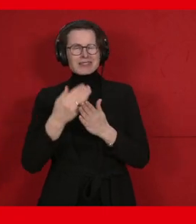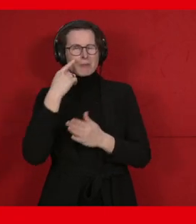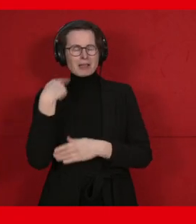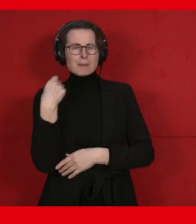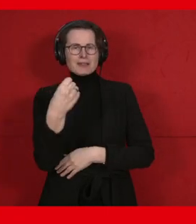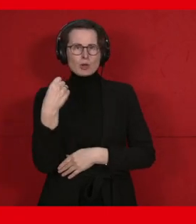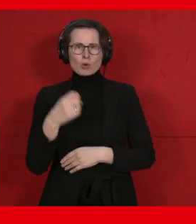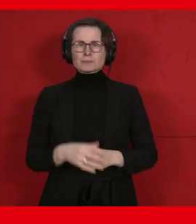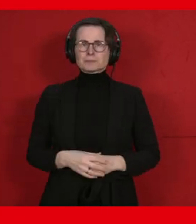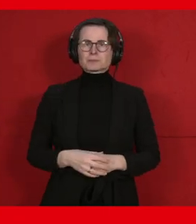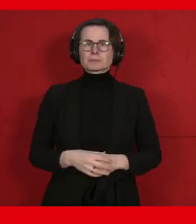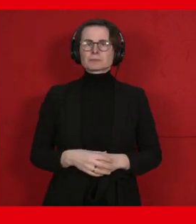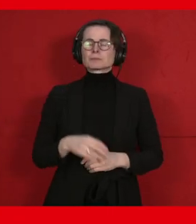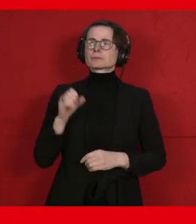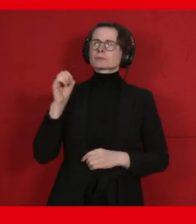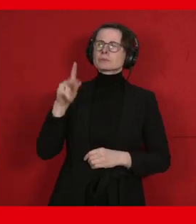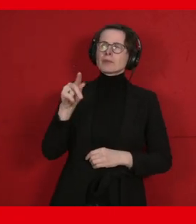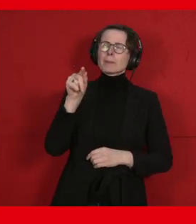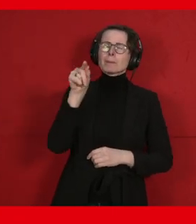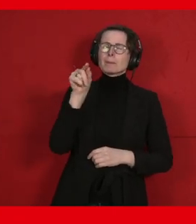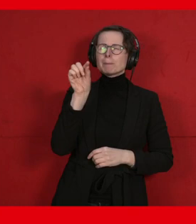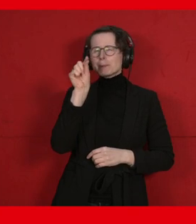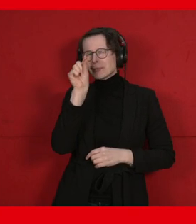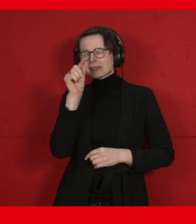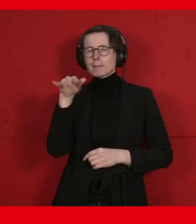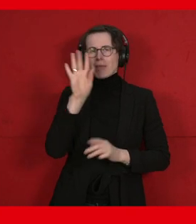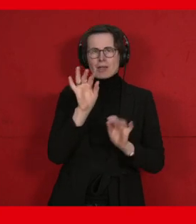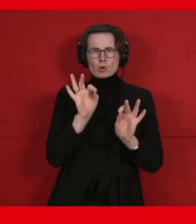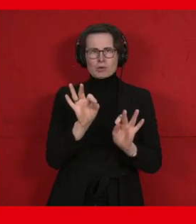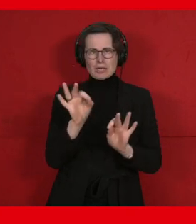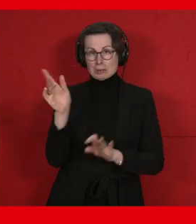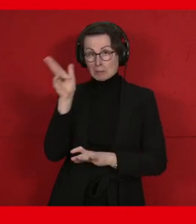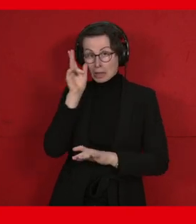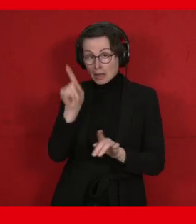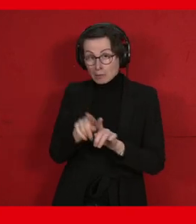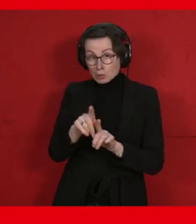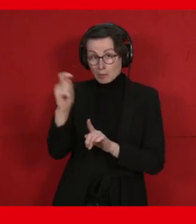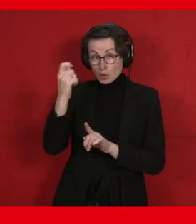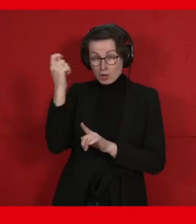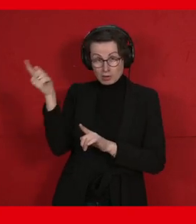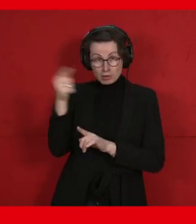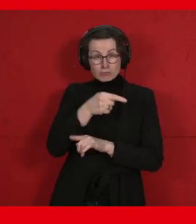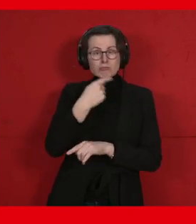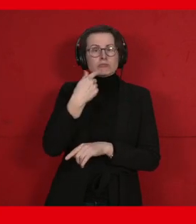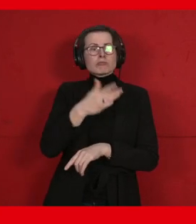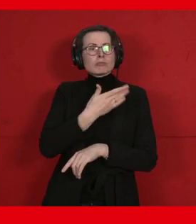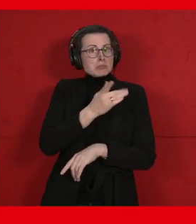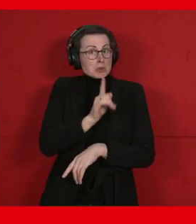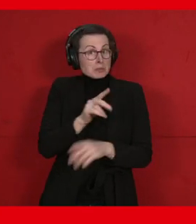Aber ist es nicht vielleicht so, um es mal vielleicht ein bisschen konkreter noch zu machen, dass Sie, Herr Brodermüller, vielleicht ihm sagen müssen, wie viel Energie brauche ich